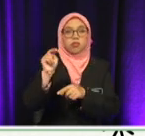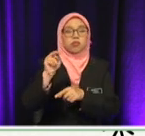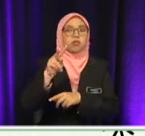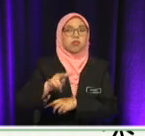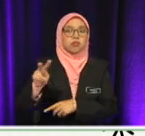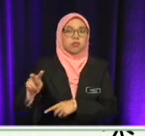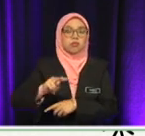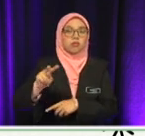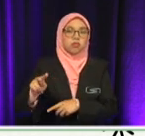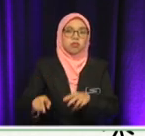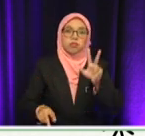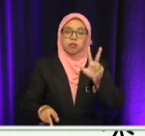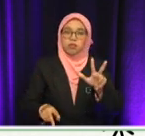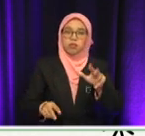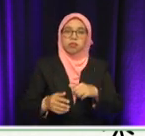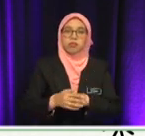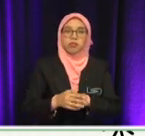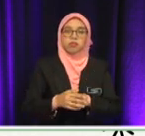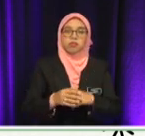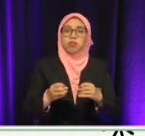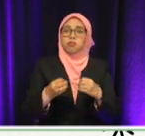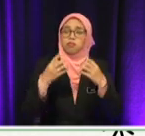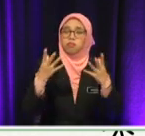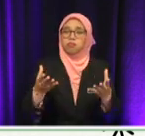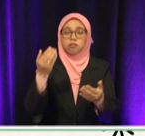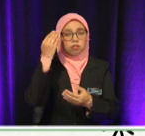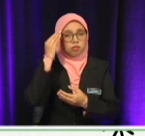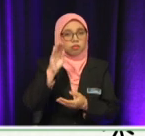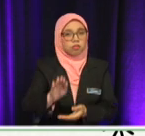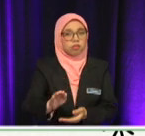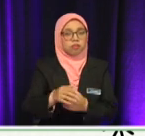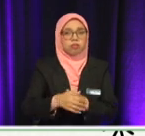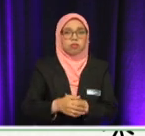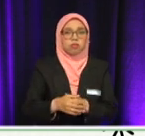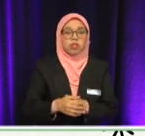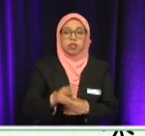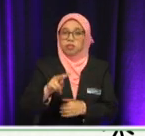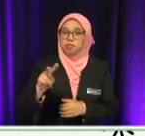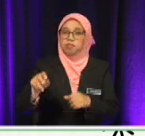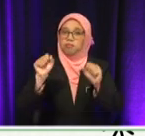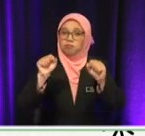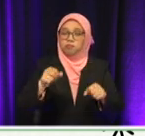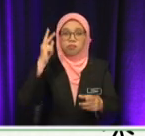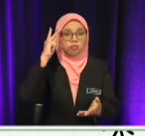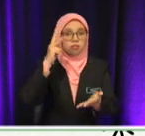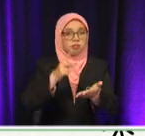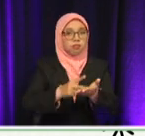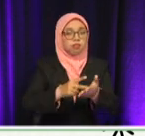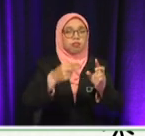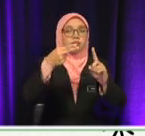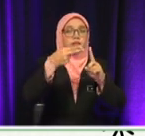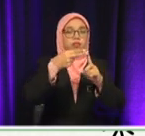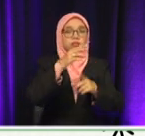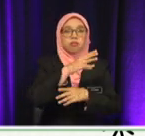penerangan cikgu ialah kerana kanak-kanak dapat mengenali huruf dan gambar yang terdapat pada kad imbasan